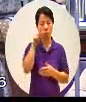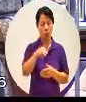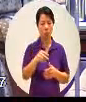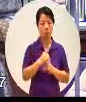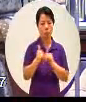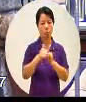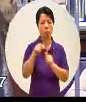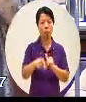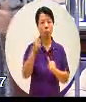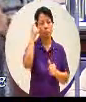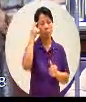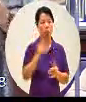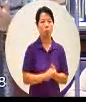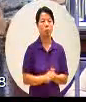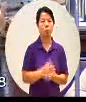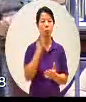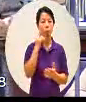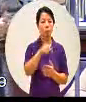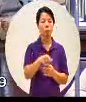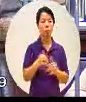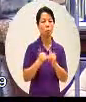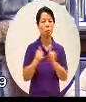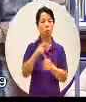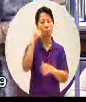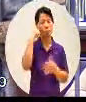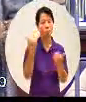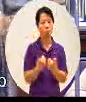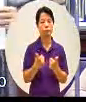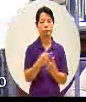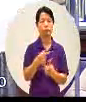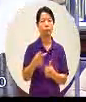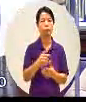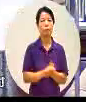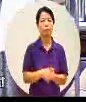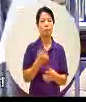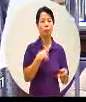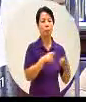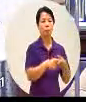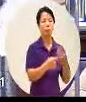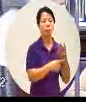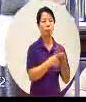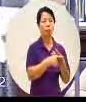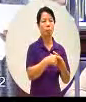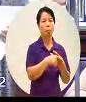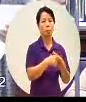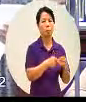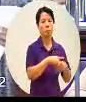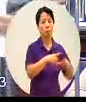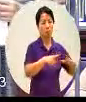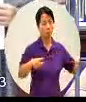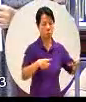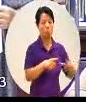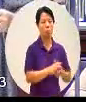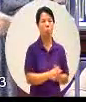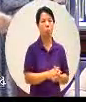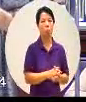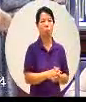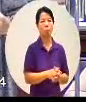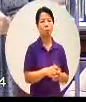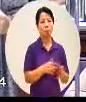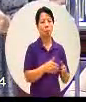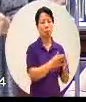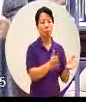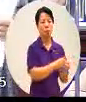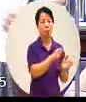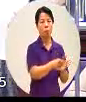民间，吼、哦、啊，如果真的民间反对，那我们整个工业扩大报编，一方面整个